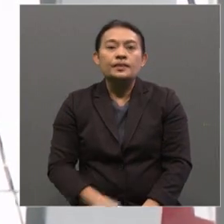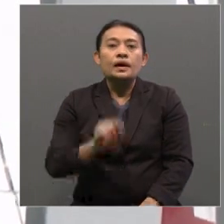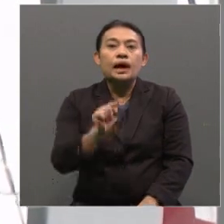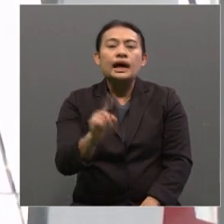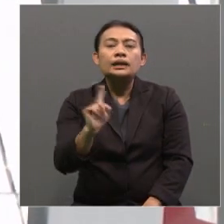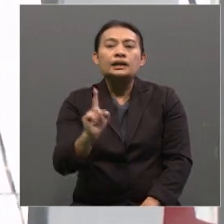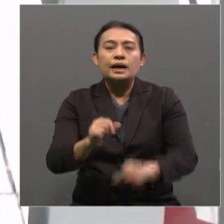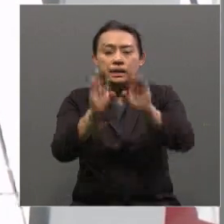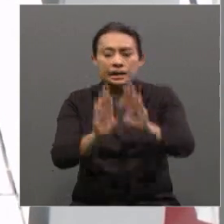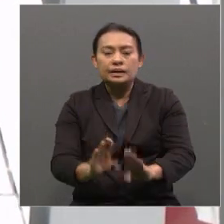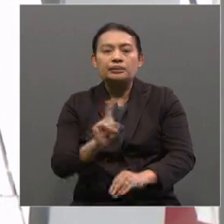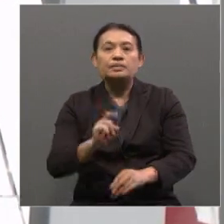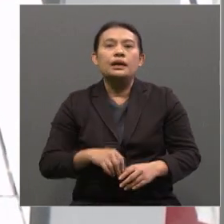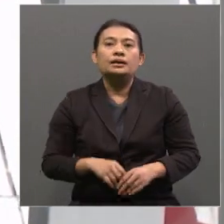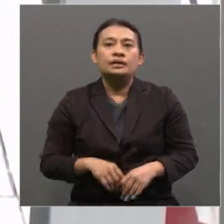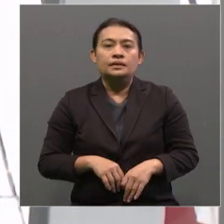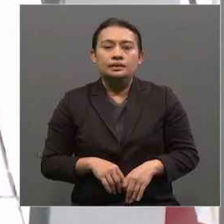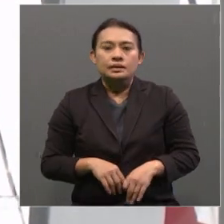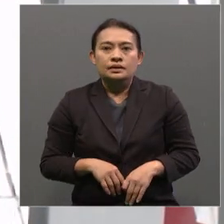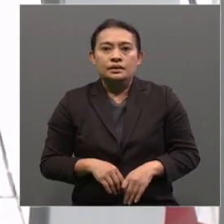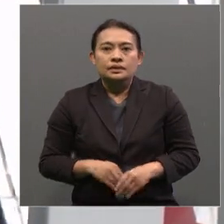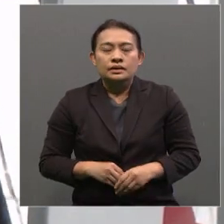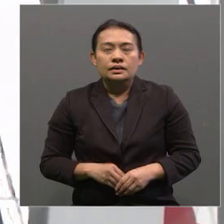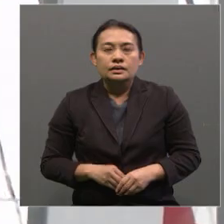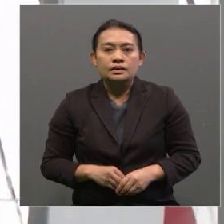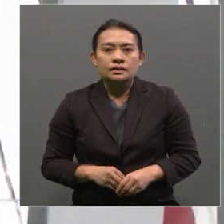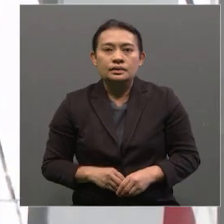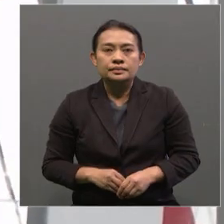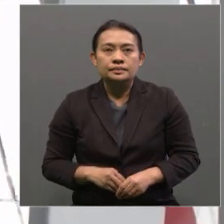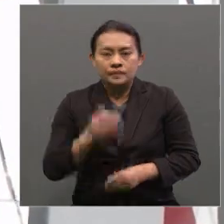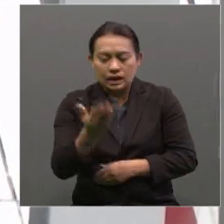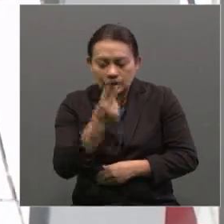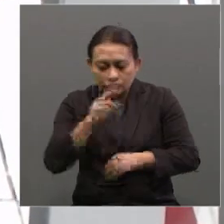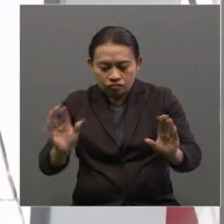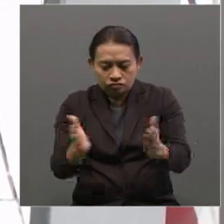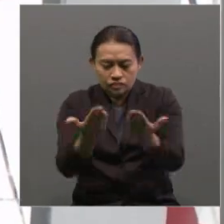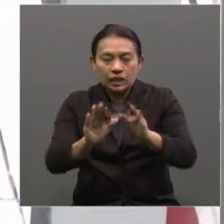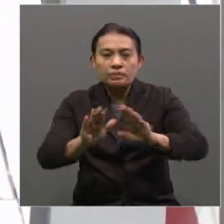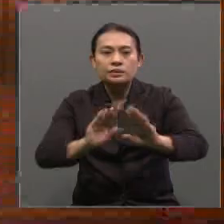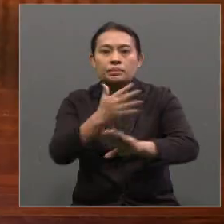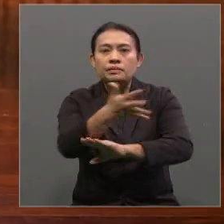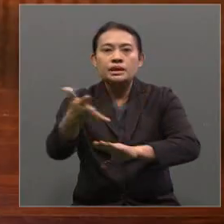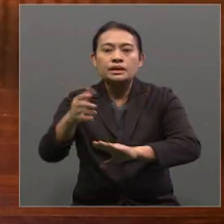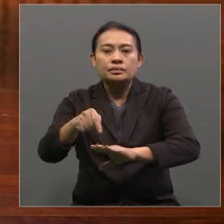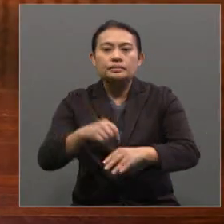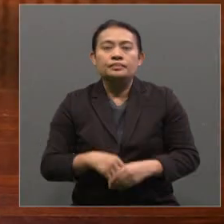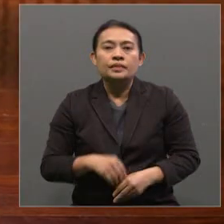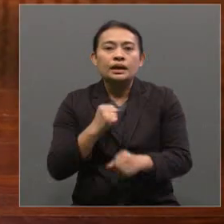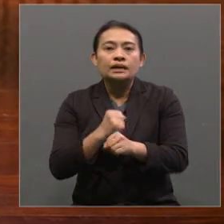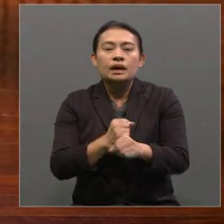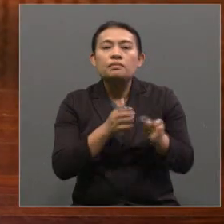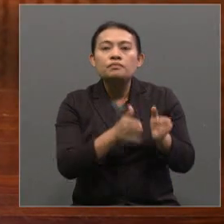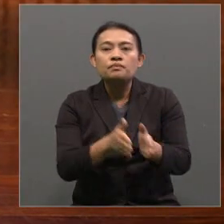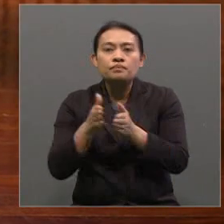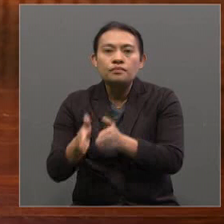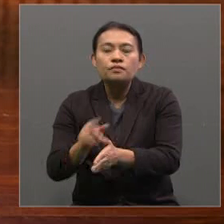ไรใช่ไหมครับเพราะนั้นอันนี้มันก็เลยกลายเป็นก็ผ่านการเปรียบเทียบใช่ไหมครับตอนทำหน้าที่ในแต่ละฝ่ายใช่ไหมครับตอน